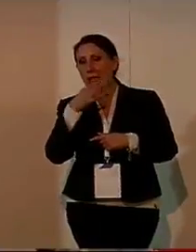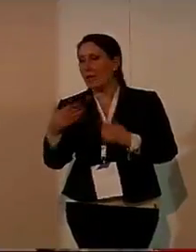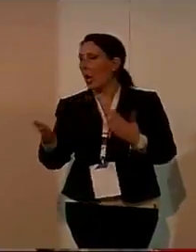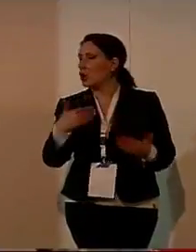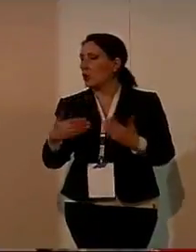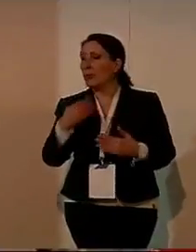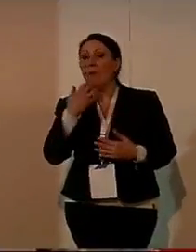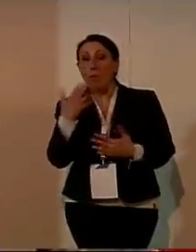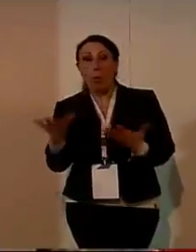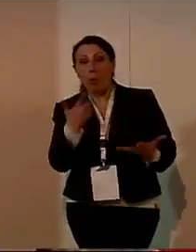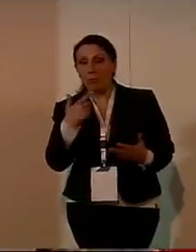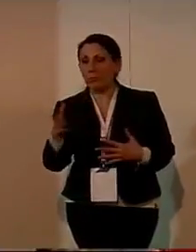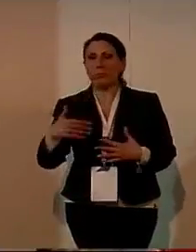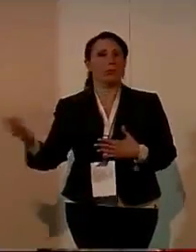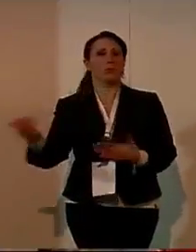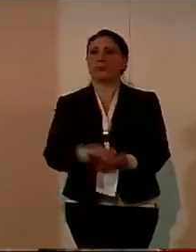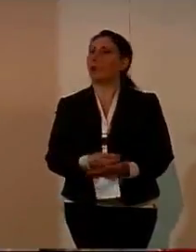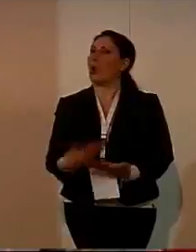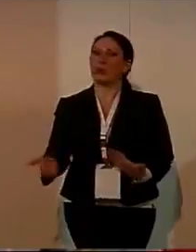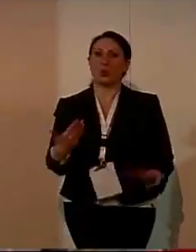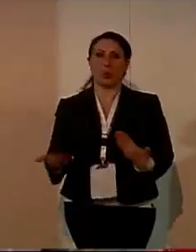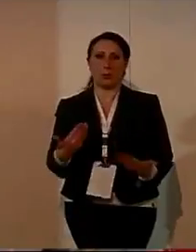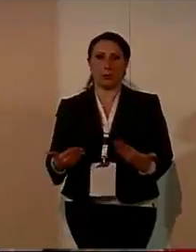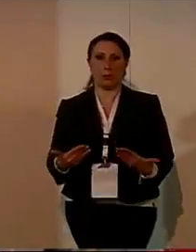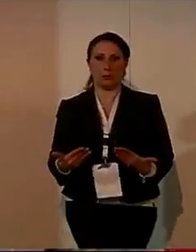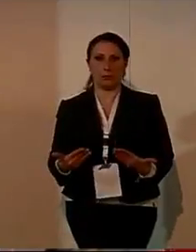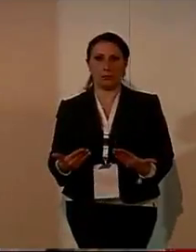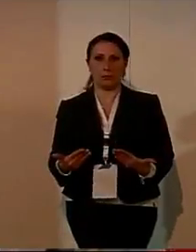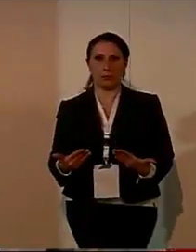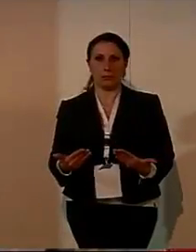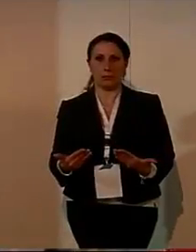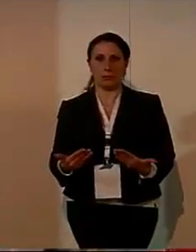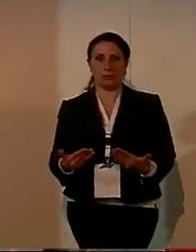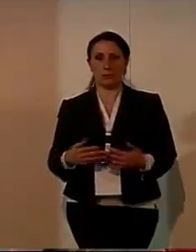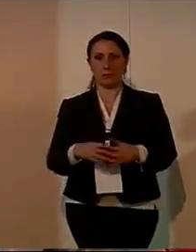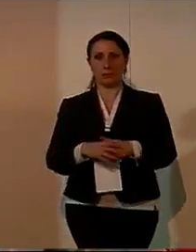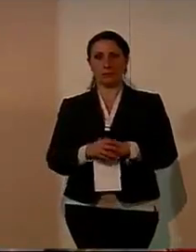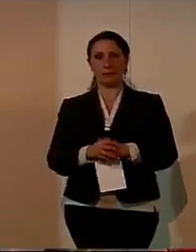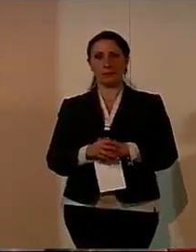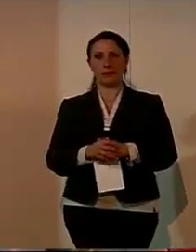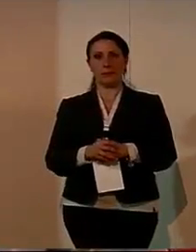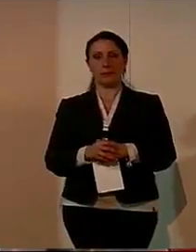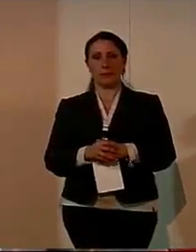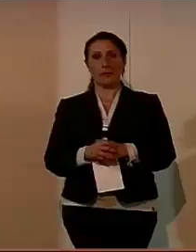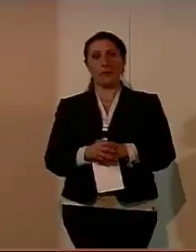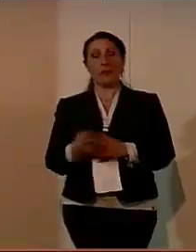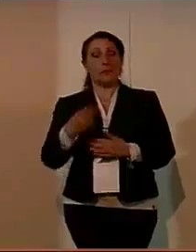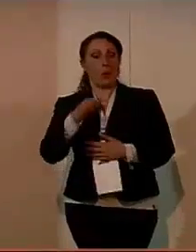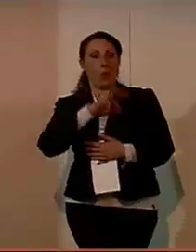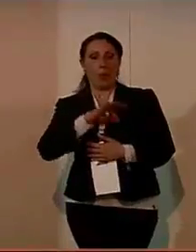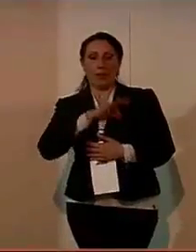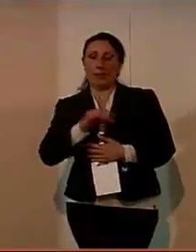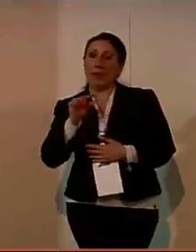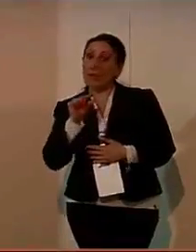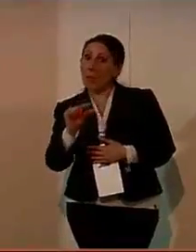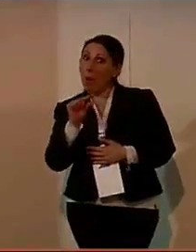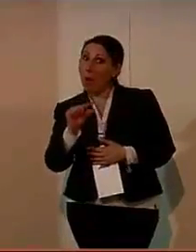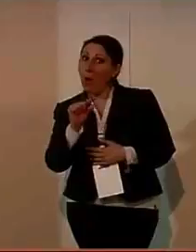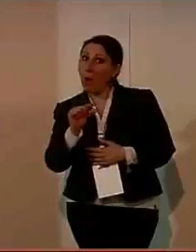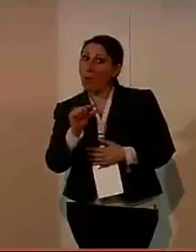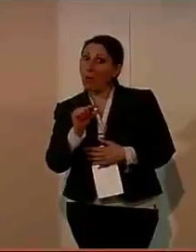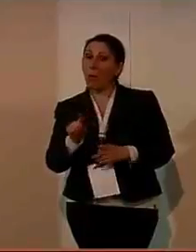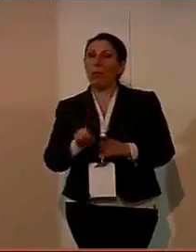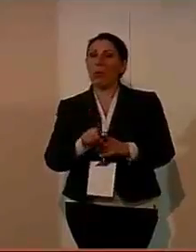al lancio sul mercato americano di una nuova carta di credito anche se guadagnati poco non guadagnava nulla il